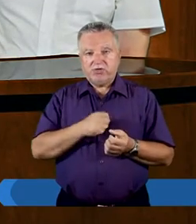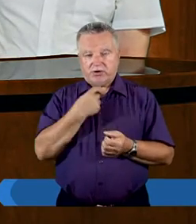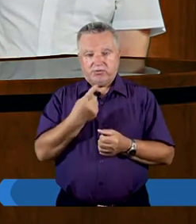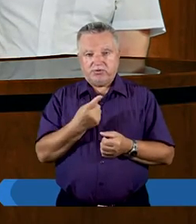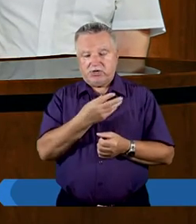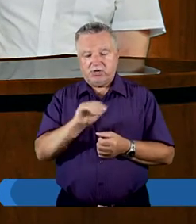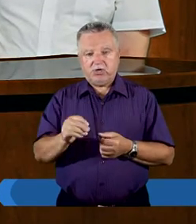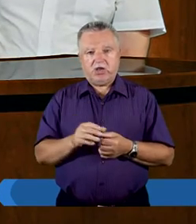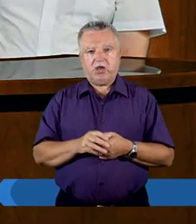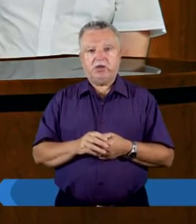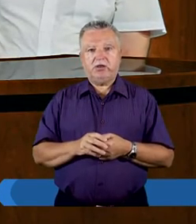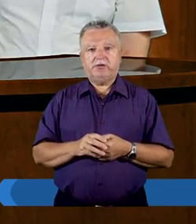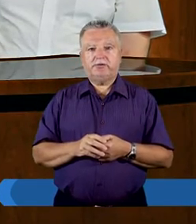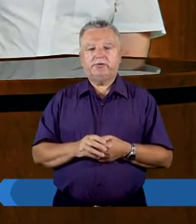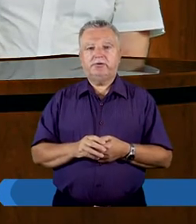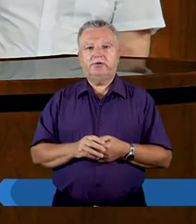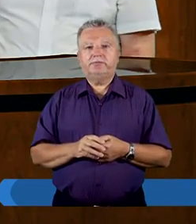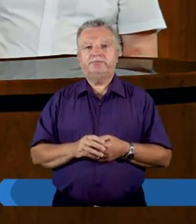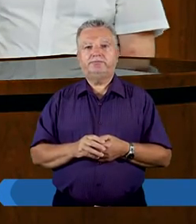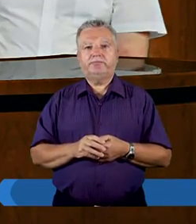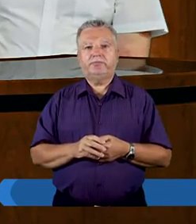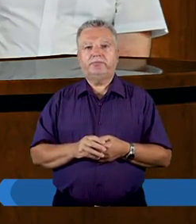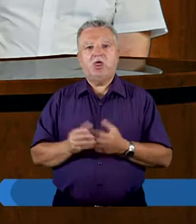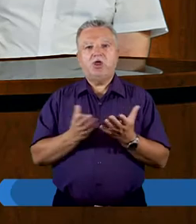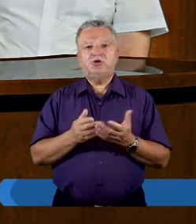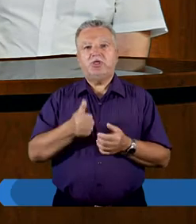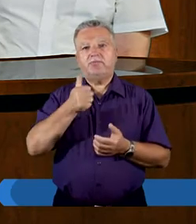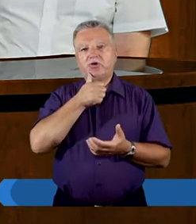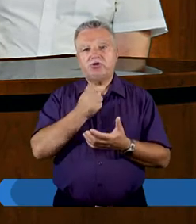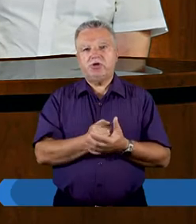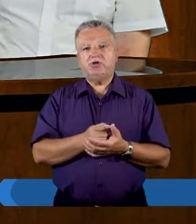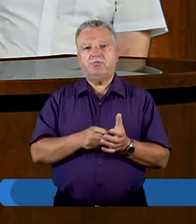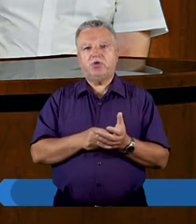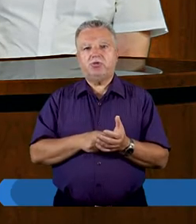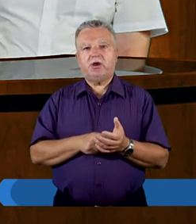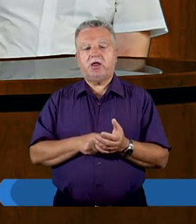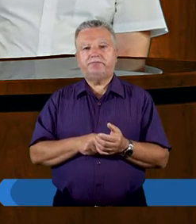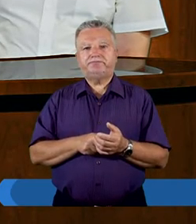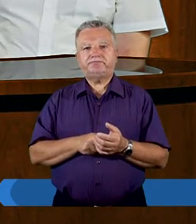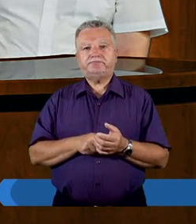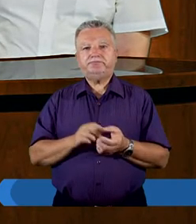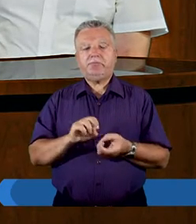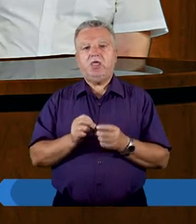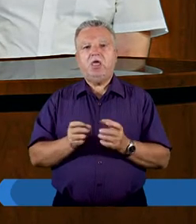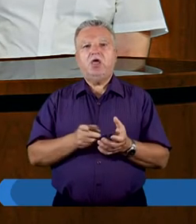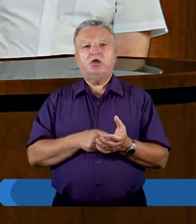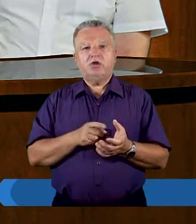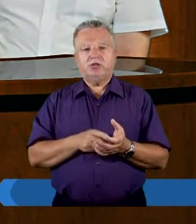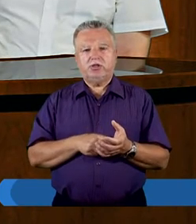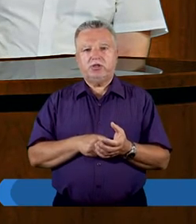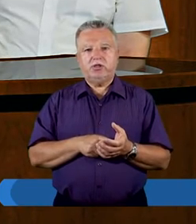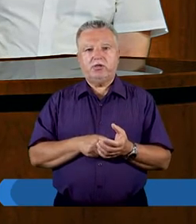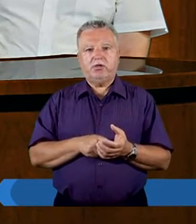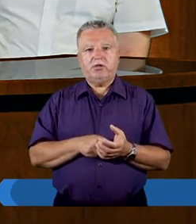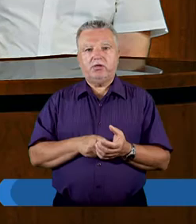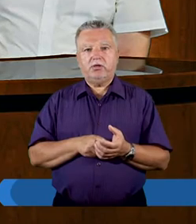Nie. Pozwólcie, że przeczytam słowa z pierwszego listu Piotra. Otóż, kiedy apostoł Piotr,